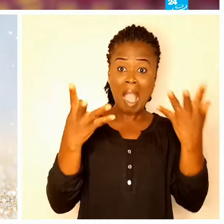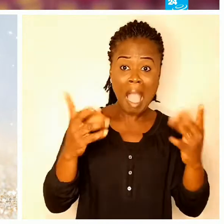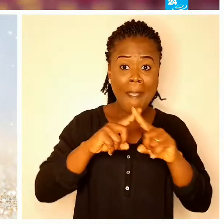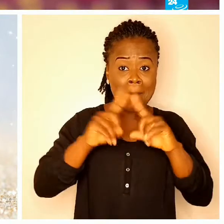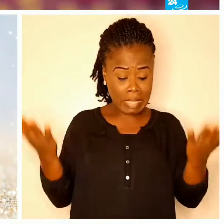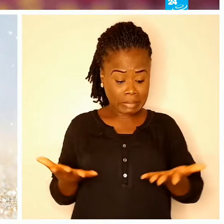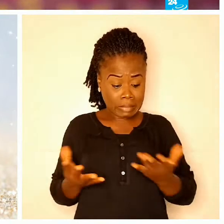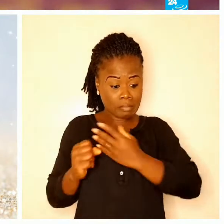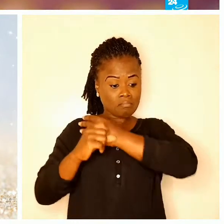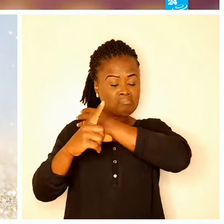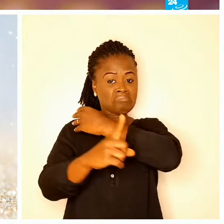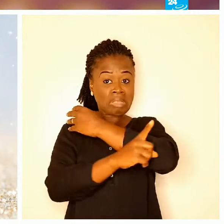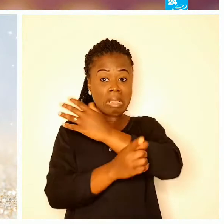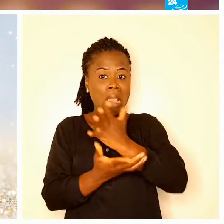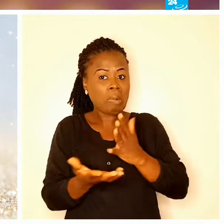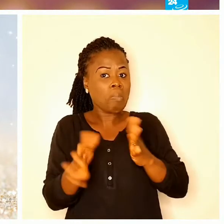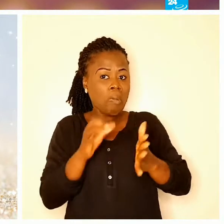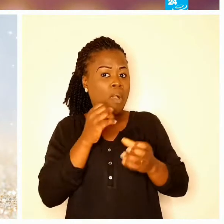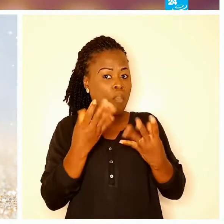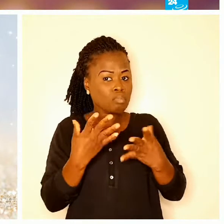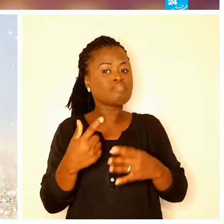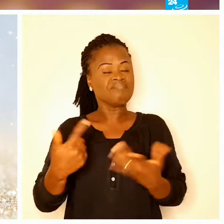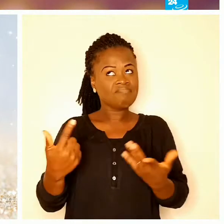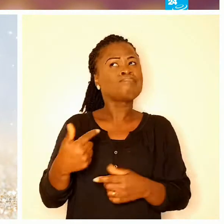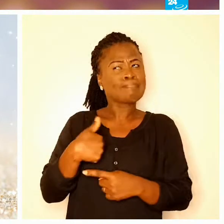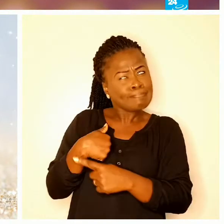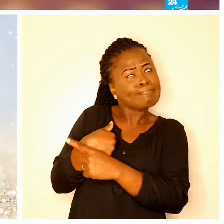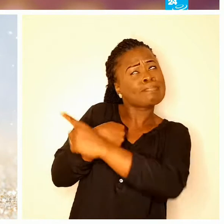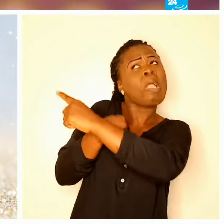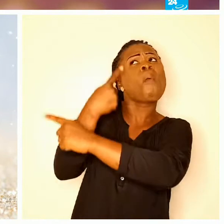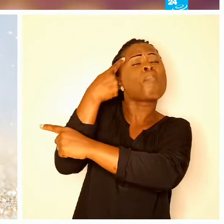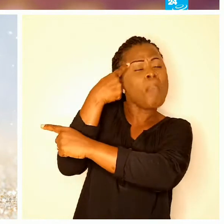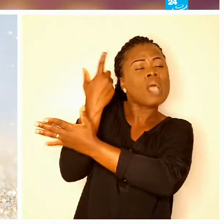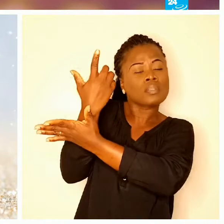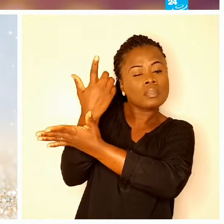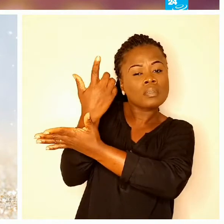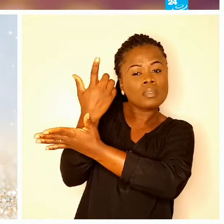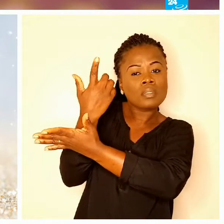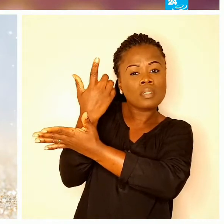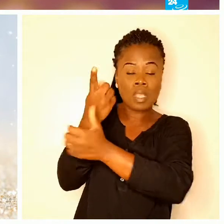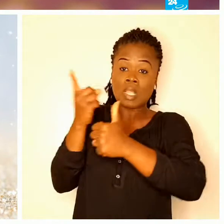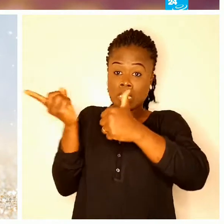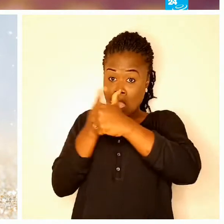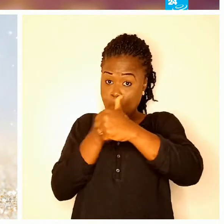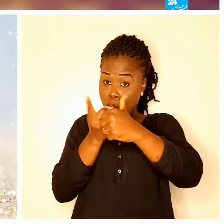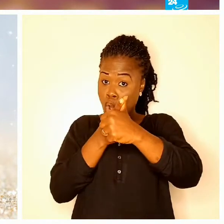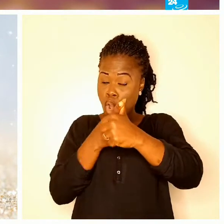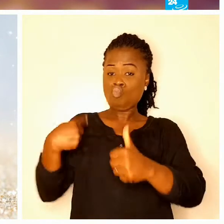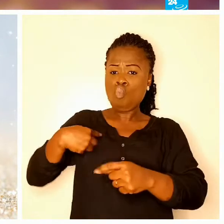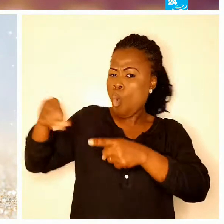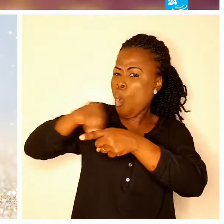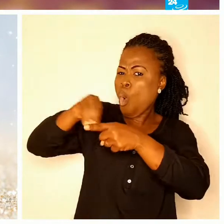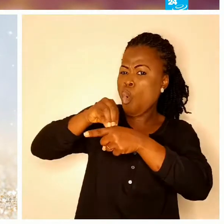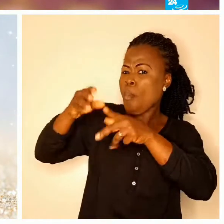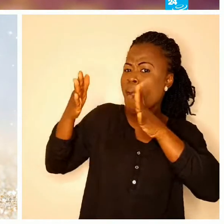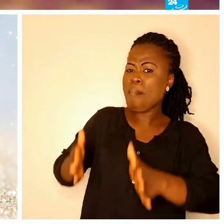pense que cela est dû au fait qu'il y a une combinaison de facteurs. C'est d'abord la prise en charge précoce dans